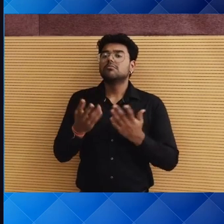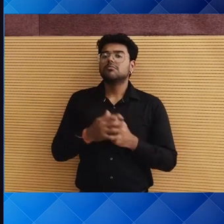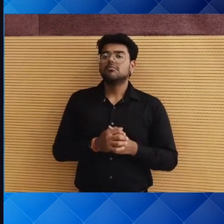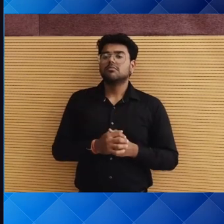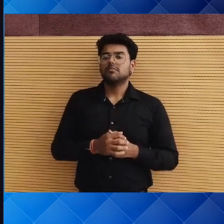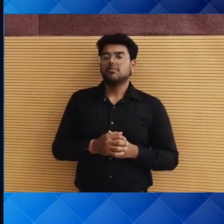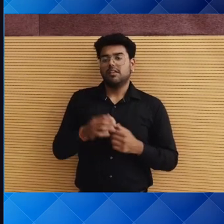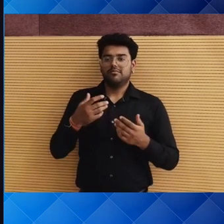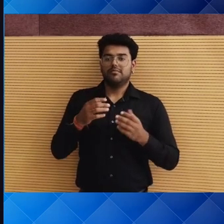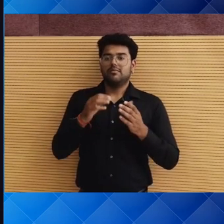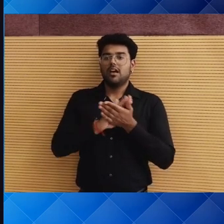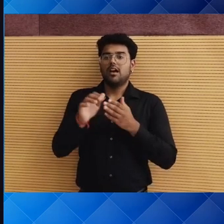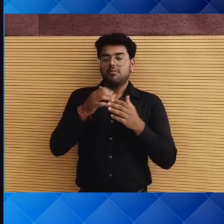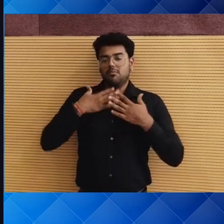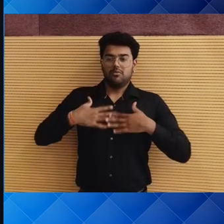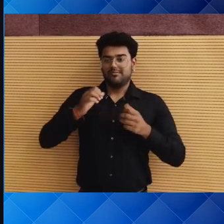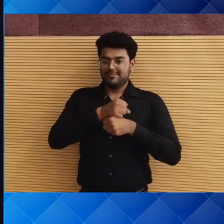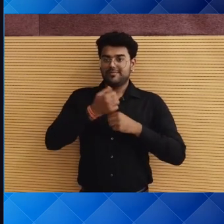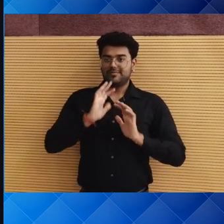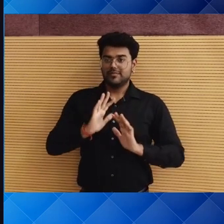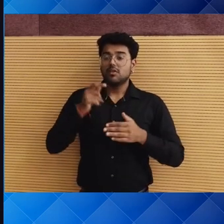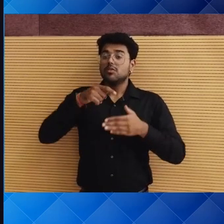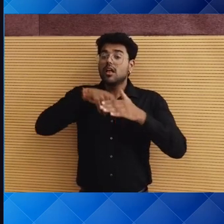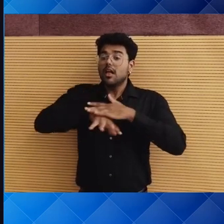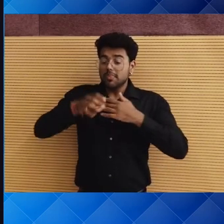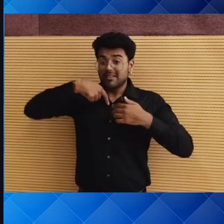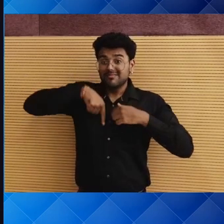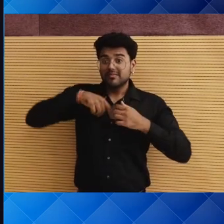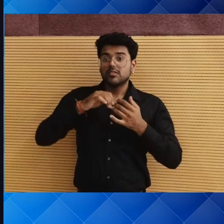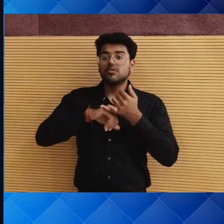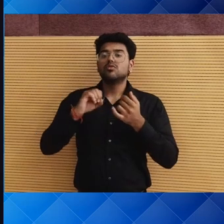फिर हार्डवेयर तो बन गया, बॉडी बन गया, उसमें जो सॉफ्टवेयर लगते हैं,